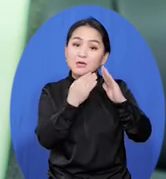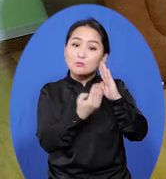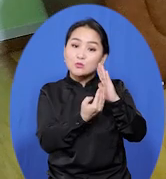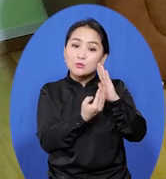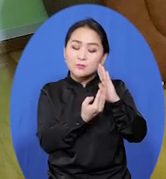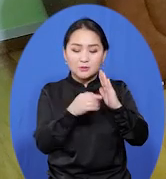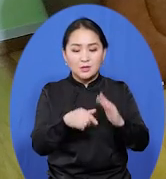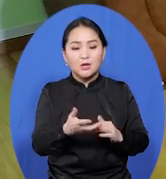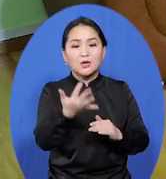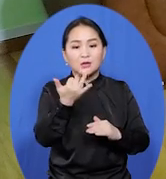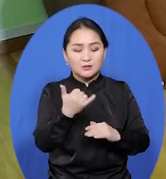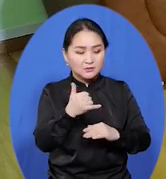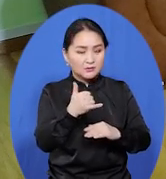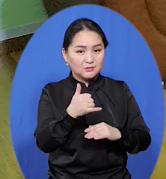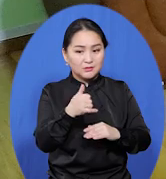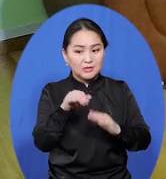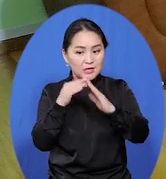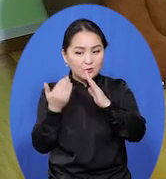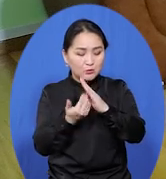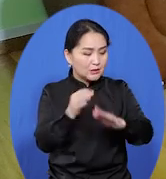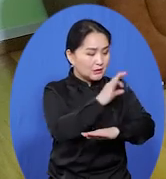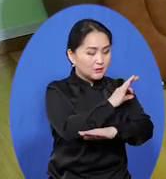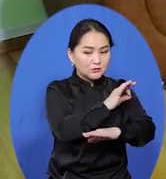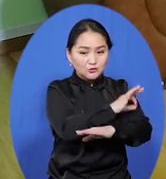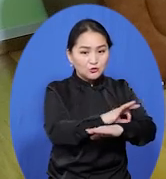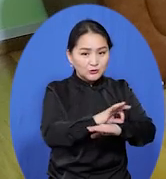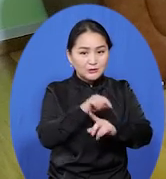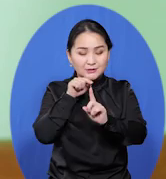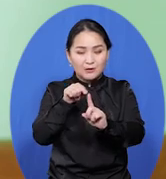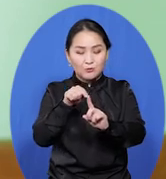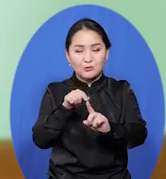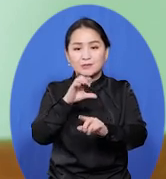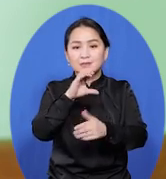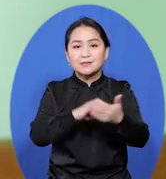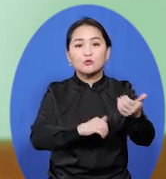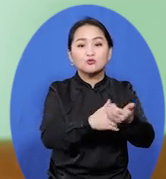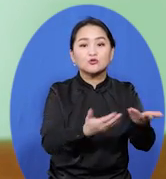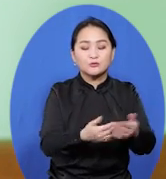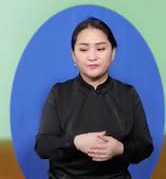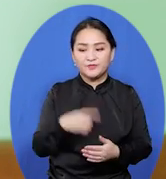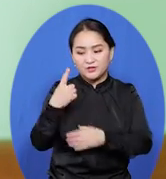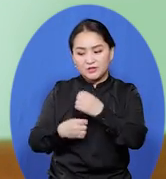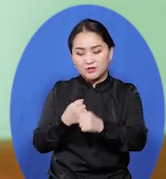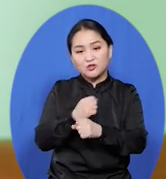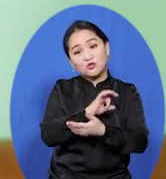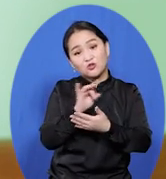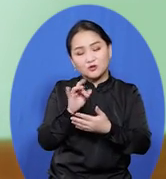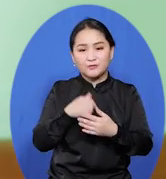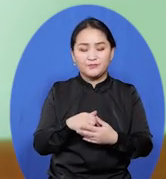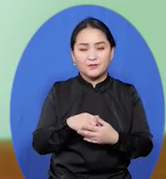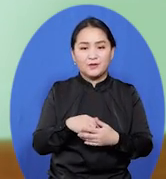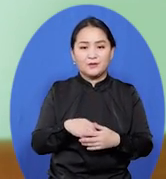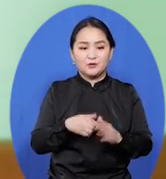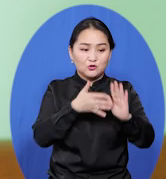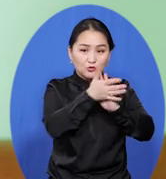хэдэн яг танаа одоо төсөлөөс санхүүжилт авах боломж бий болдго юм байна? Жилдээ юу? Тий. Жилдээ ер нь бол янз янз да. Хөдөлмөрийн дэмжих сангаас